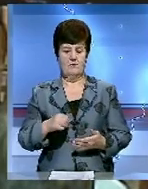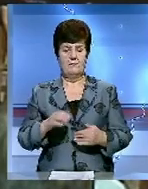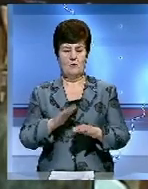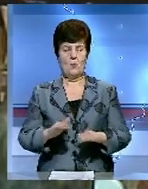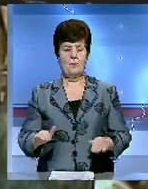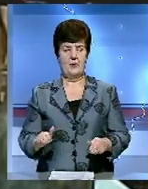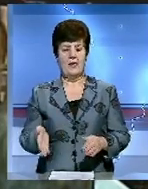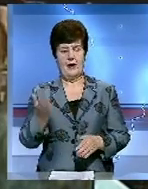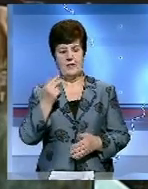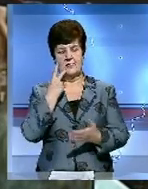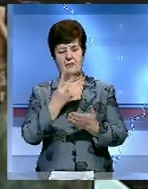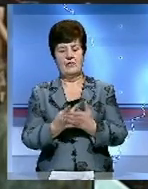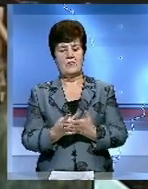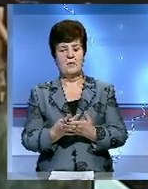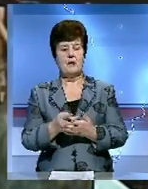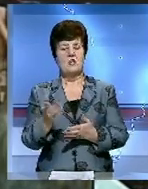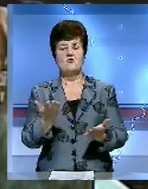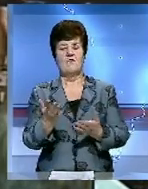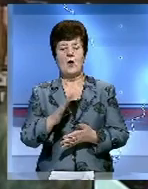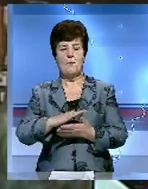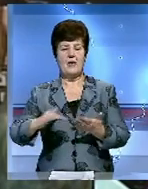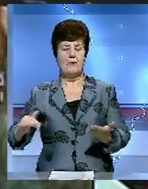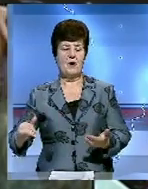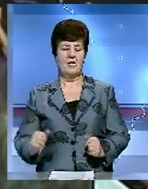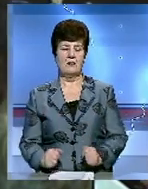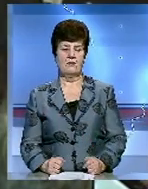să vedem ce va urma mai departe.